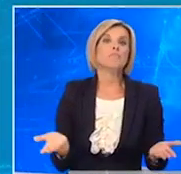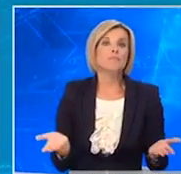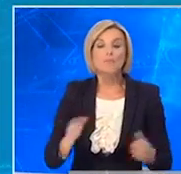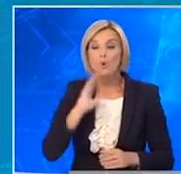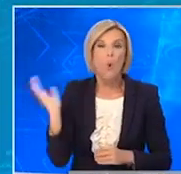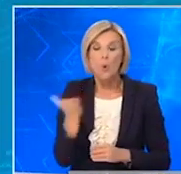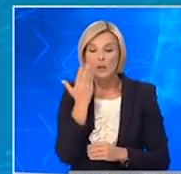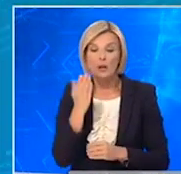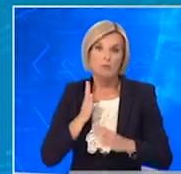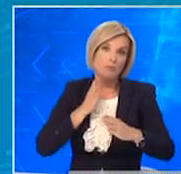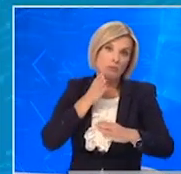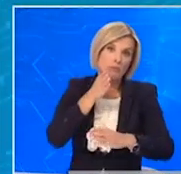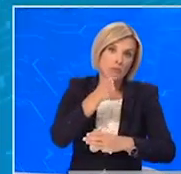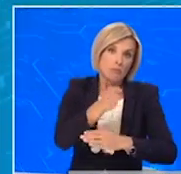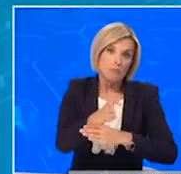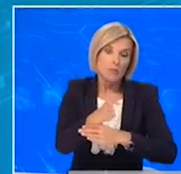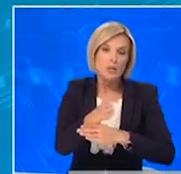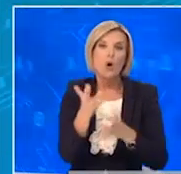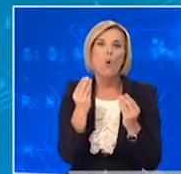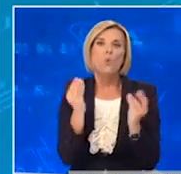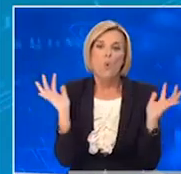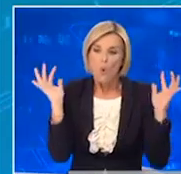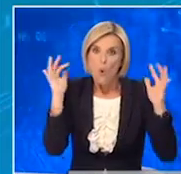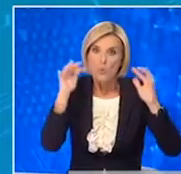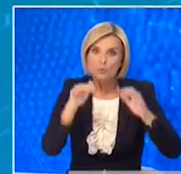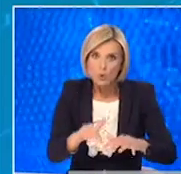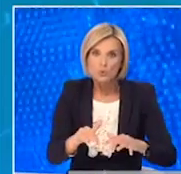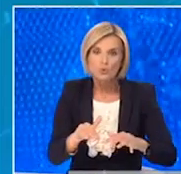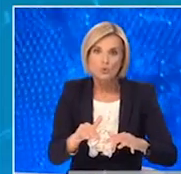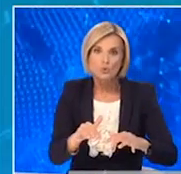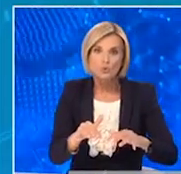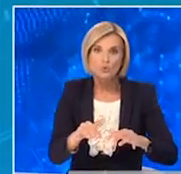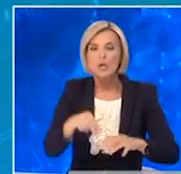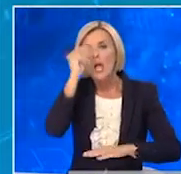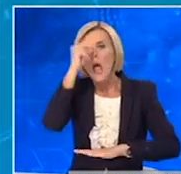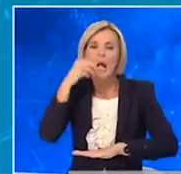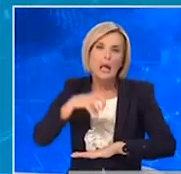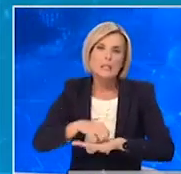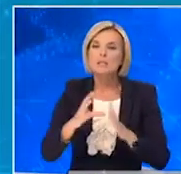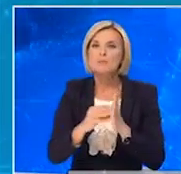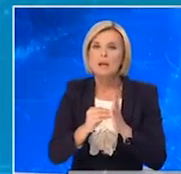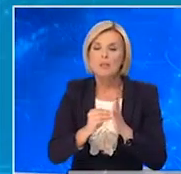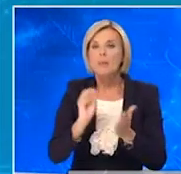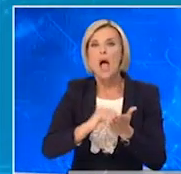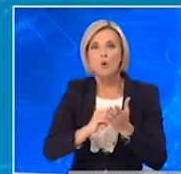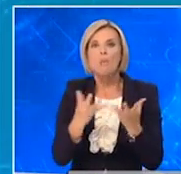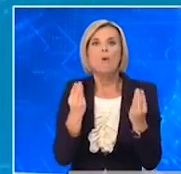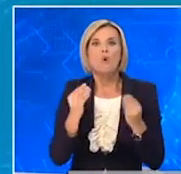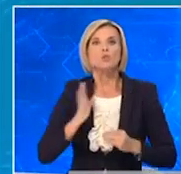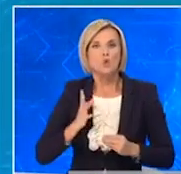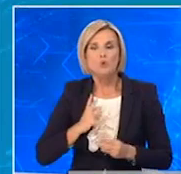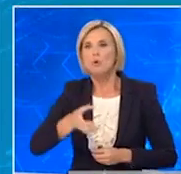Όταν έρχονται σε καταστάσεις συνάθρησης. Στις συναθρήσεις δεν βλέπω κάποια μέτρα να λαμβάνετε.